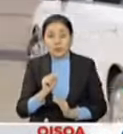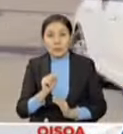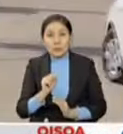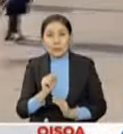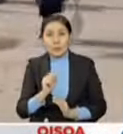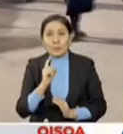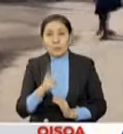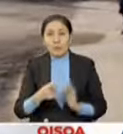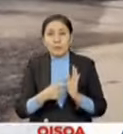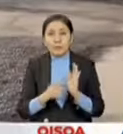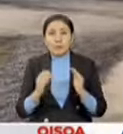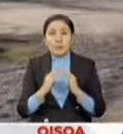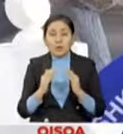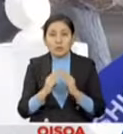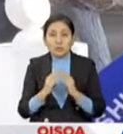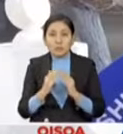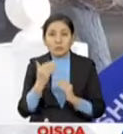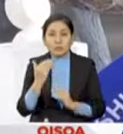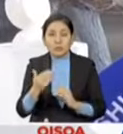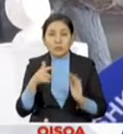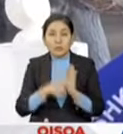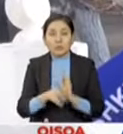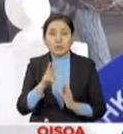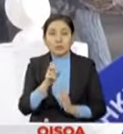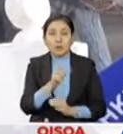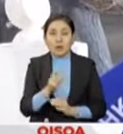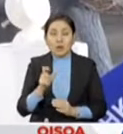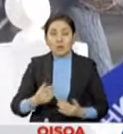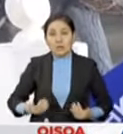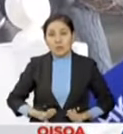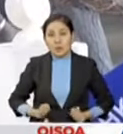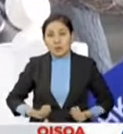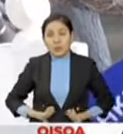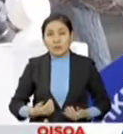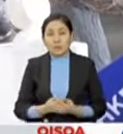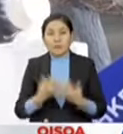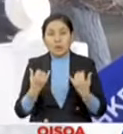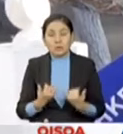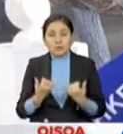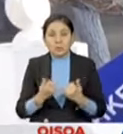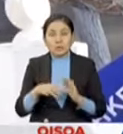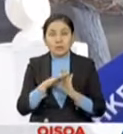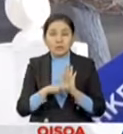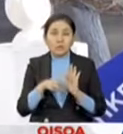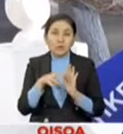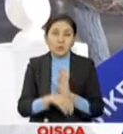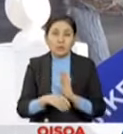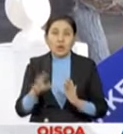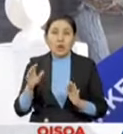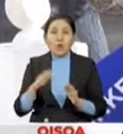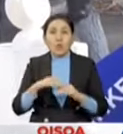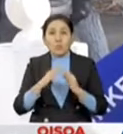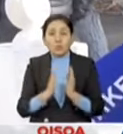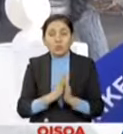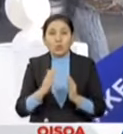1700 ta xonadoni bor. Shundan 7200 ta aholiga istiqomat qilib turadi. hozir kunda dastur doirasida butun